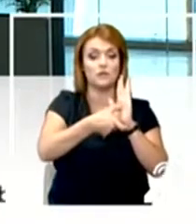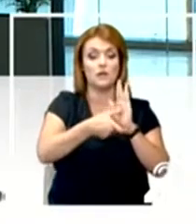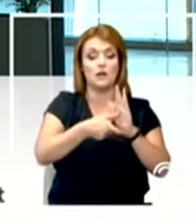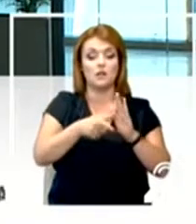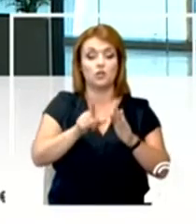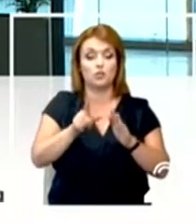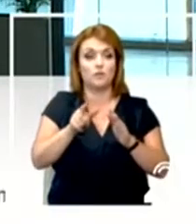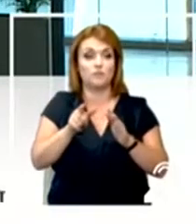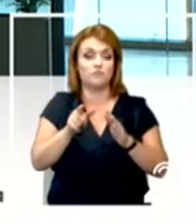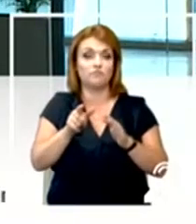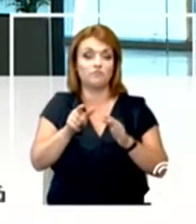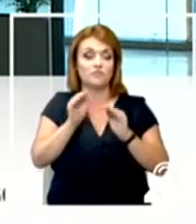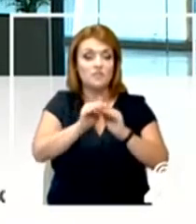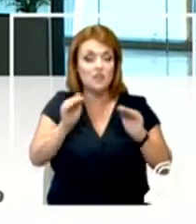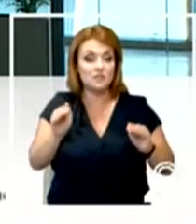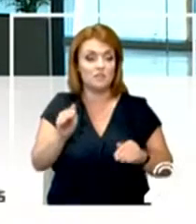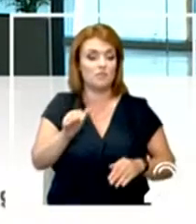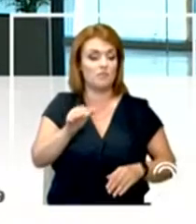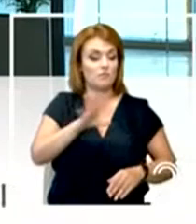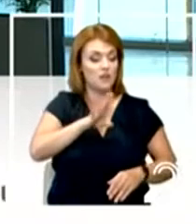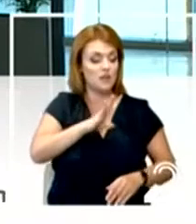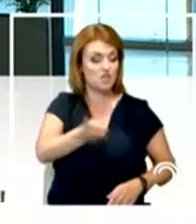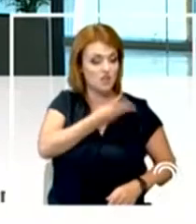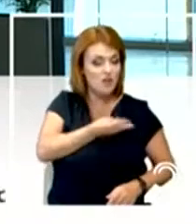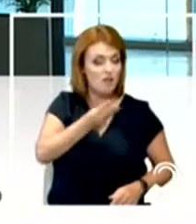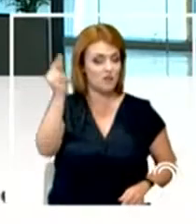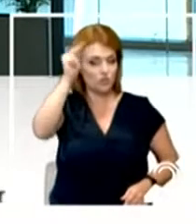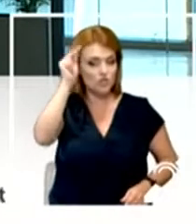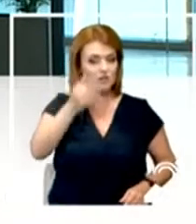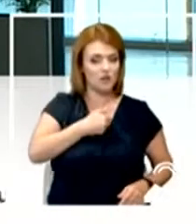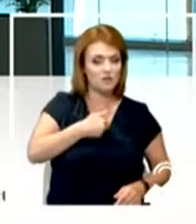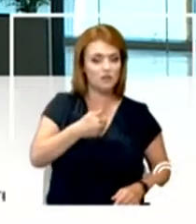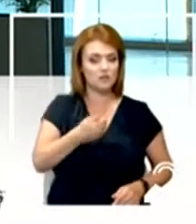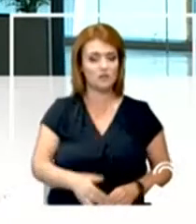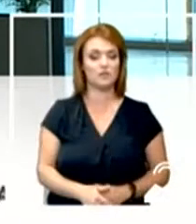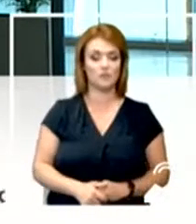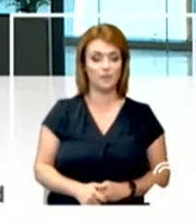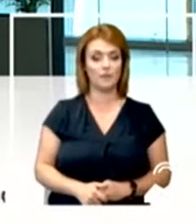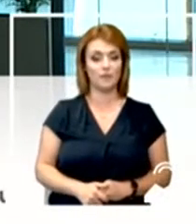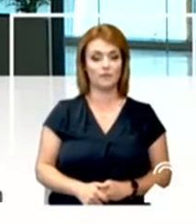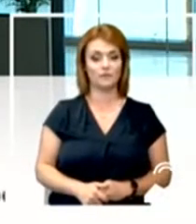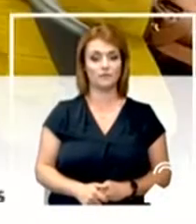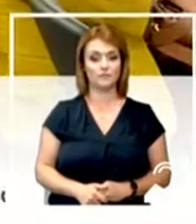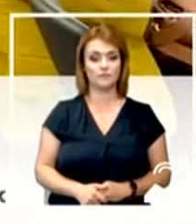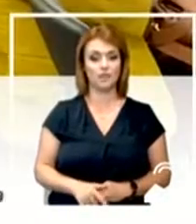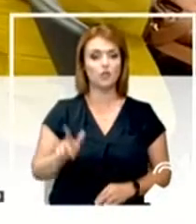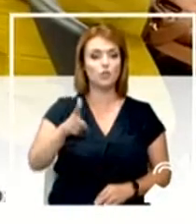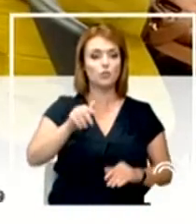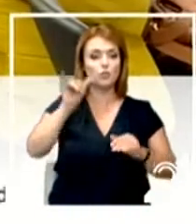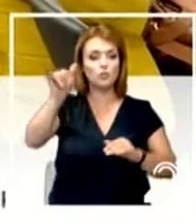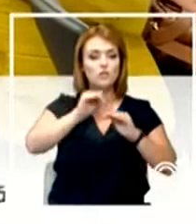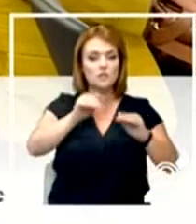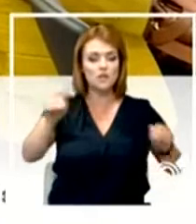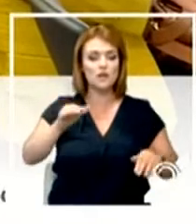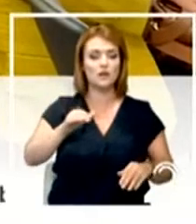motiveze elevii să se implice și să le placă să învețe, să vină cu dorință la școală, pentru că, uite, acolo, în clasa aceea, învățătorul